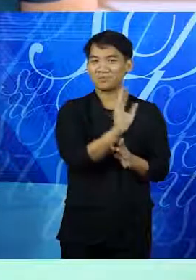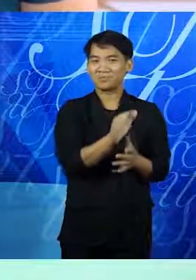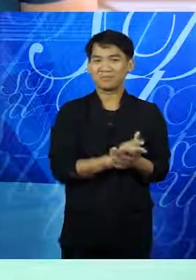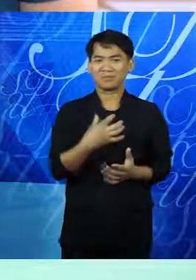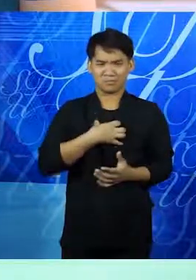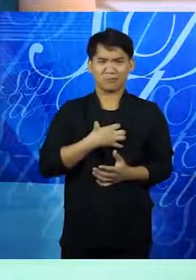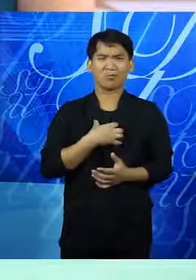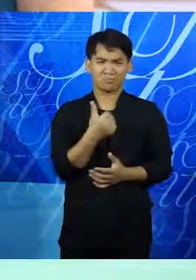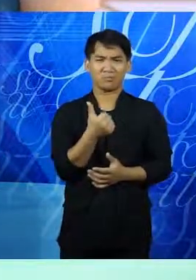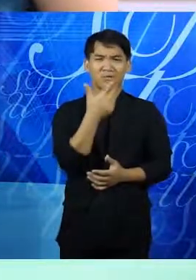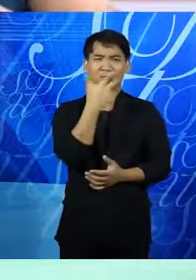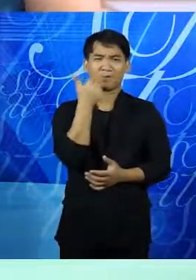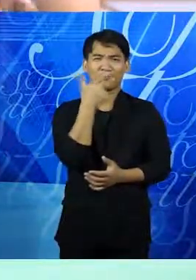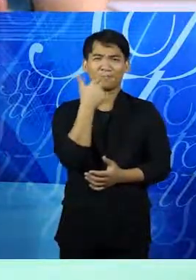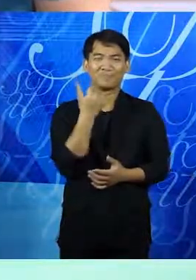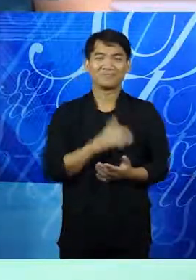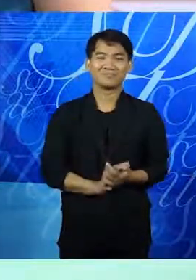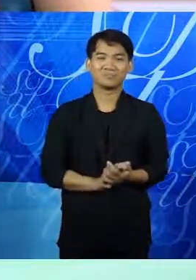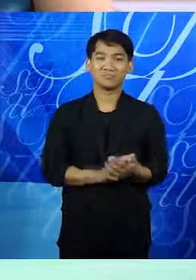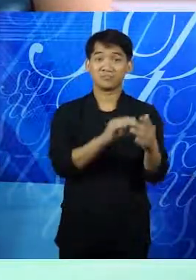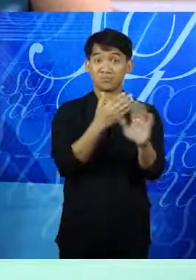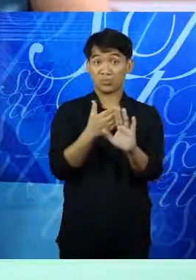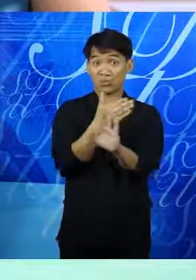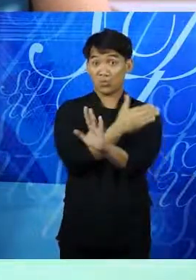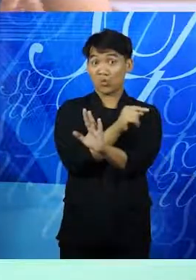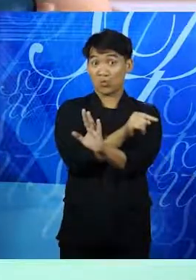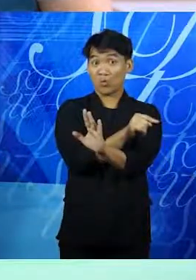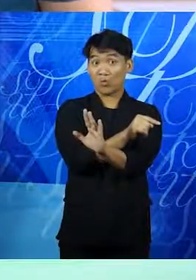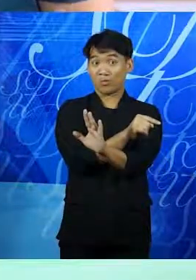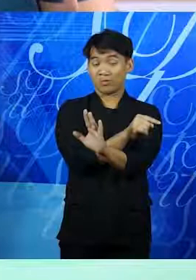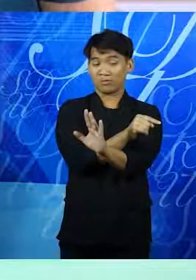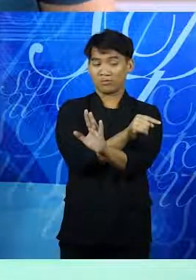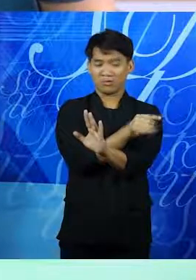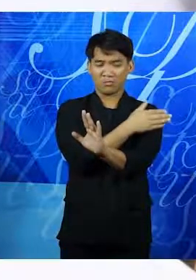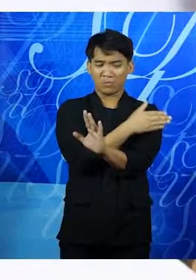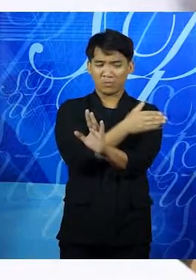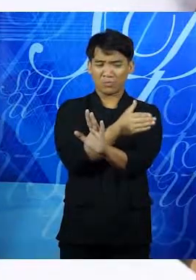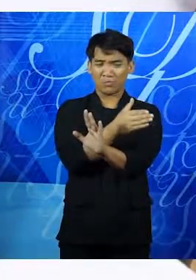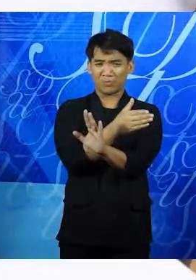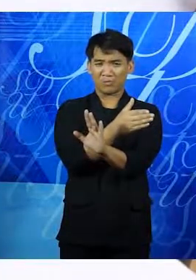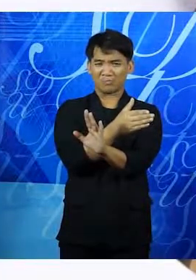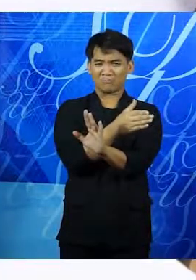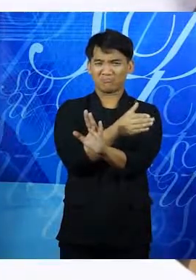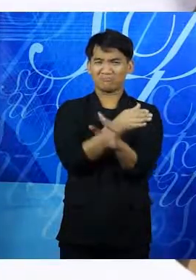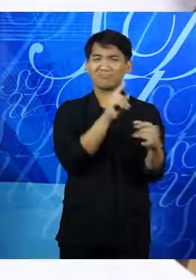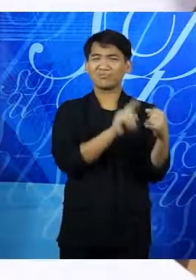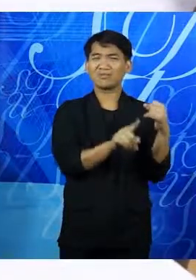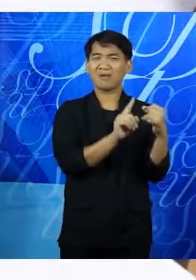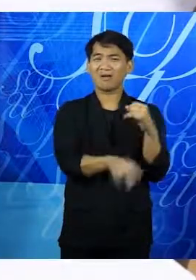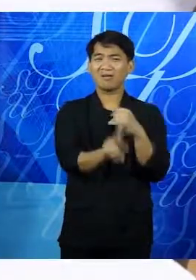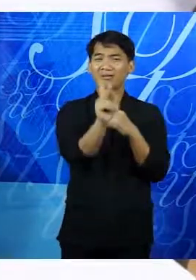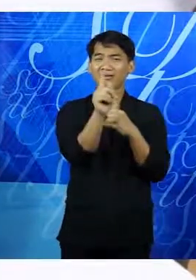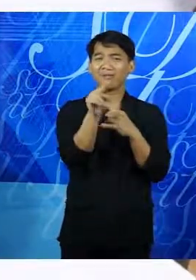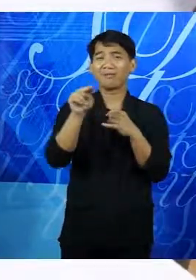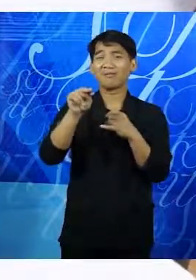อยากได้ขนมเริ่มต่อกันแล้วเพราะตอนแรกเนี่ยได้แค่คำท้ายคือคำว่าขนมนะคะเราก็จะดีเลย์สปีดโดยคำว่